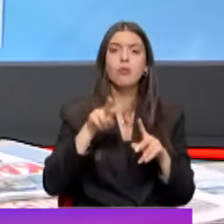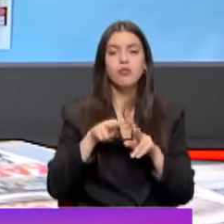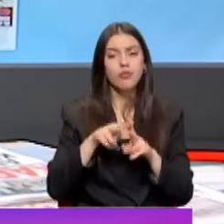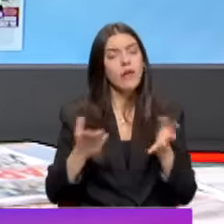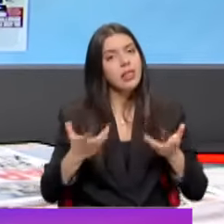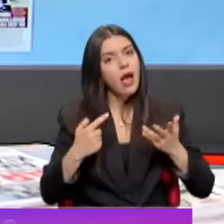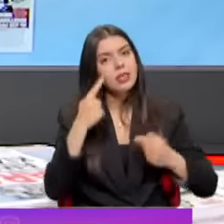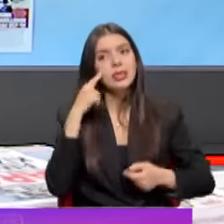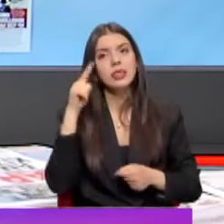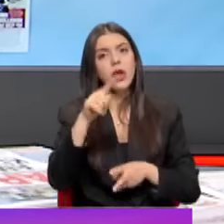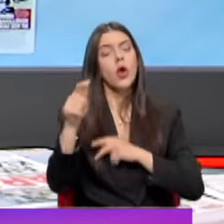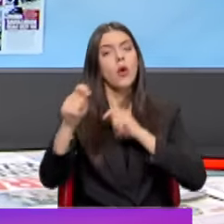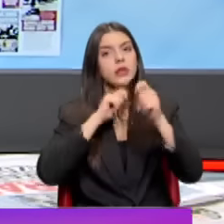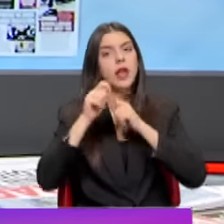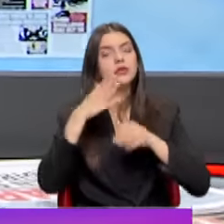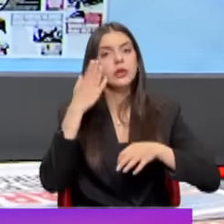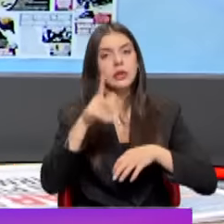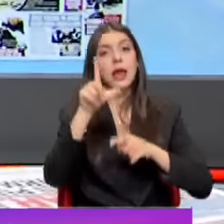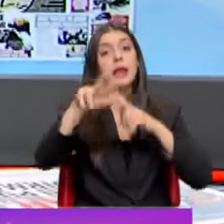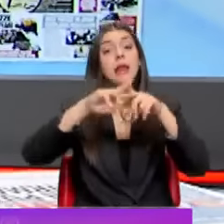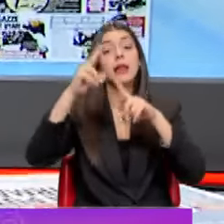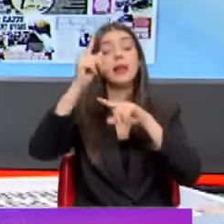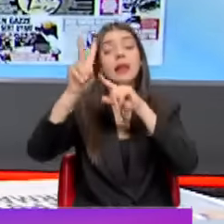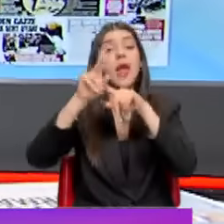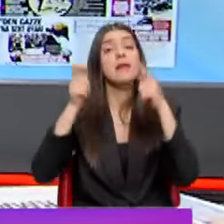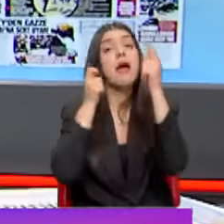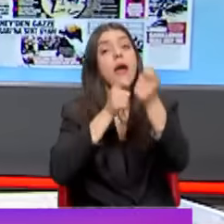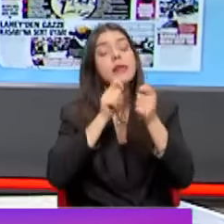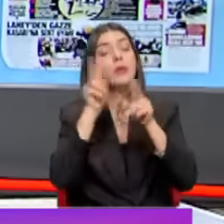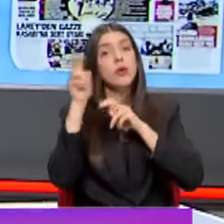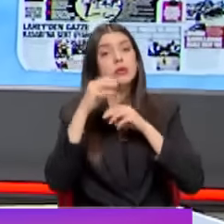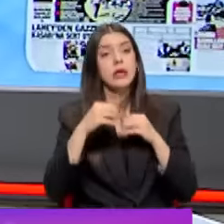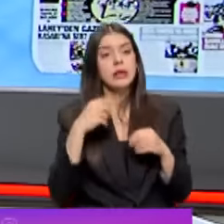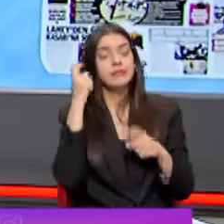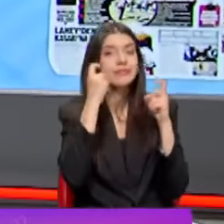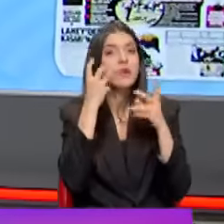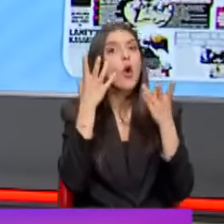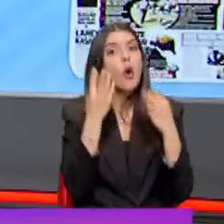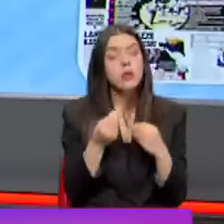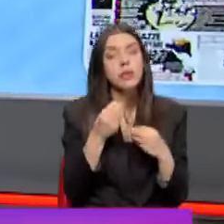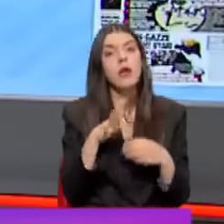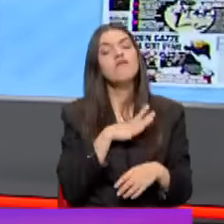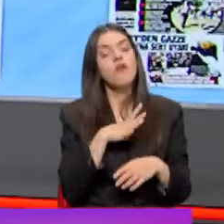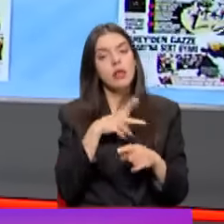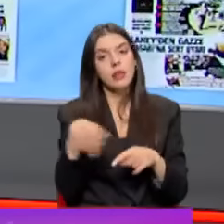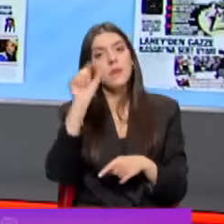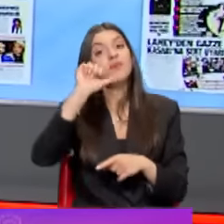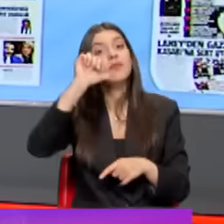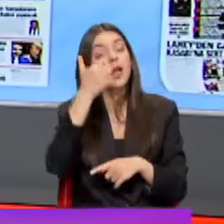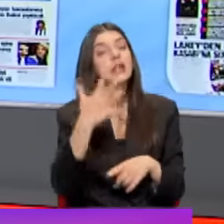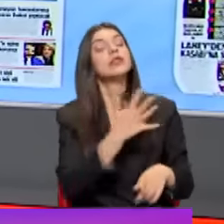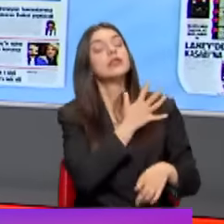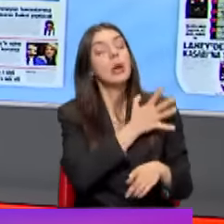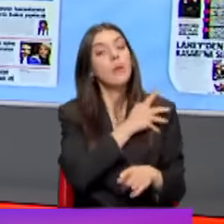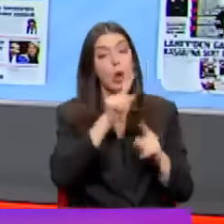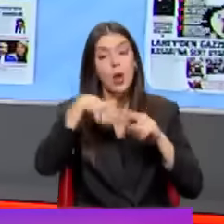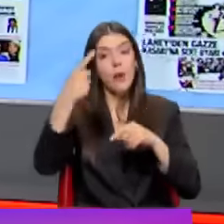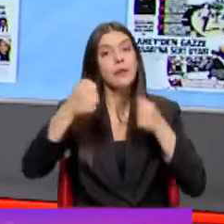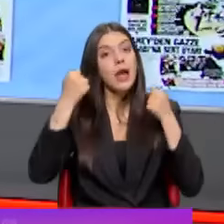yükseltenler müfredat konusunda laik eğitim konusunda endişesi olanlar vardı Yarın Cumhuriyet Halk Partisi bir diğer